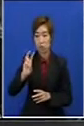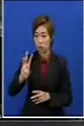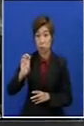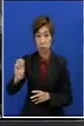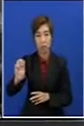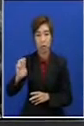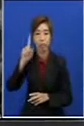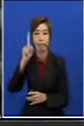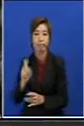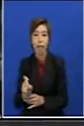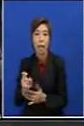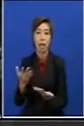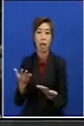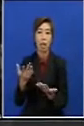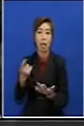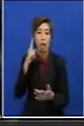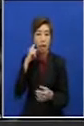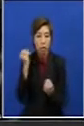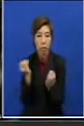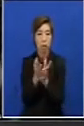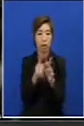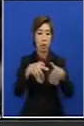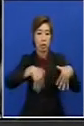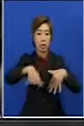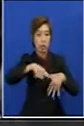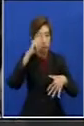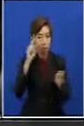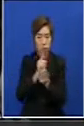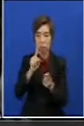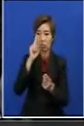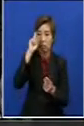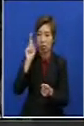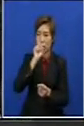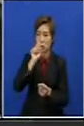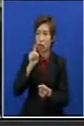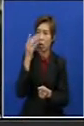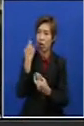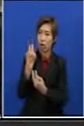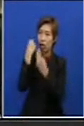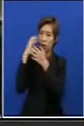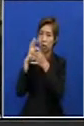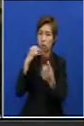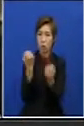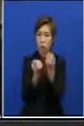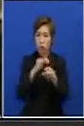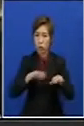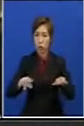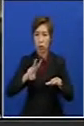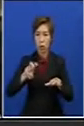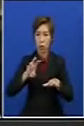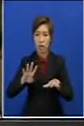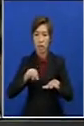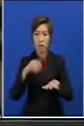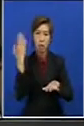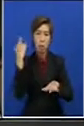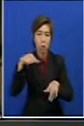กนี้ไปอย่างไม่มีวันกลับมาแล้วยังกระตุกเตือนให้สังคมหวนกลับไปตั้งคำถามถึงคดีรถยนต์หนีไฟแนนซ์204คันที่